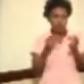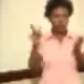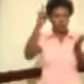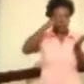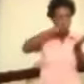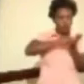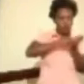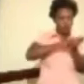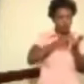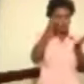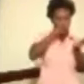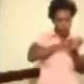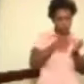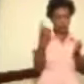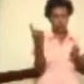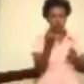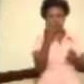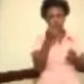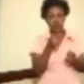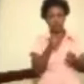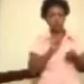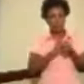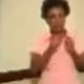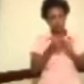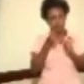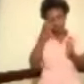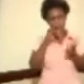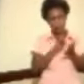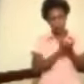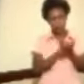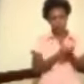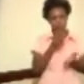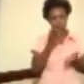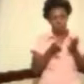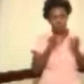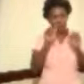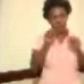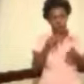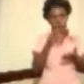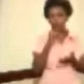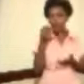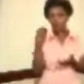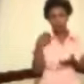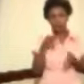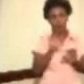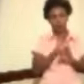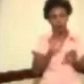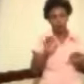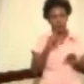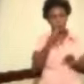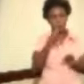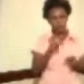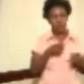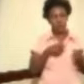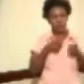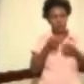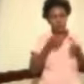à l'exportation, puisque par le passé, je l'ai dit tout à l'heure, nous avons exporté 400 000 sacs de café, vous dire ne pas gagner à importer. Donc il s'agit de prendre des mesures, elles